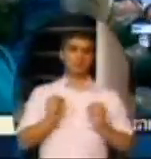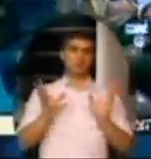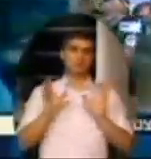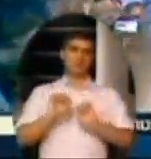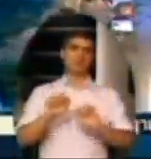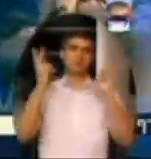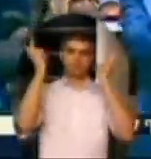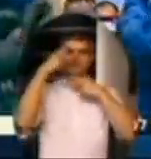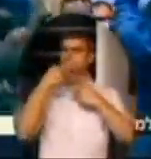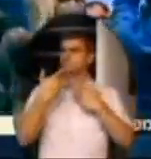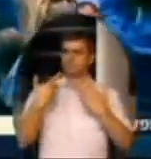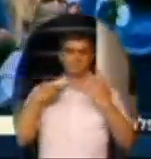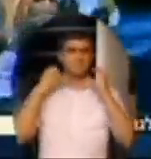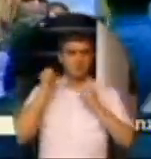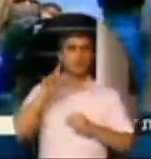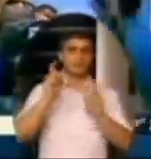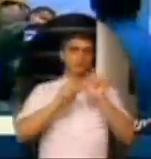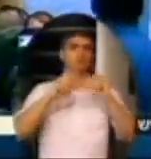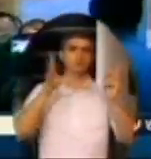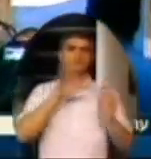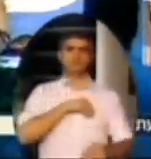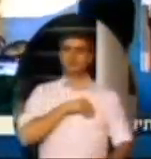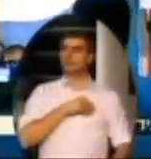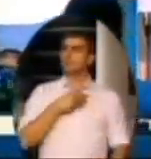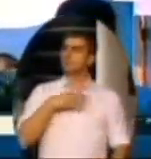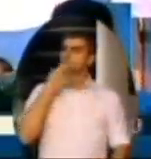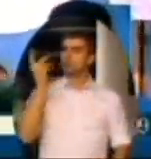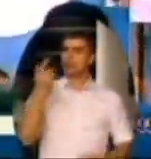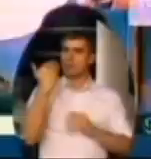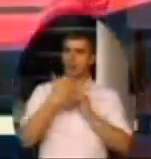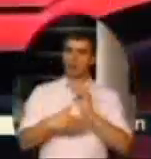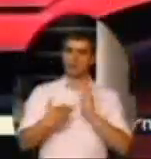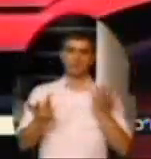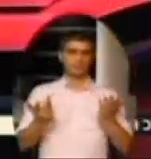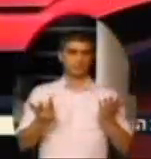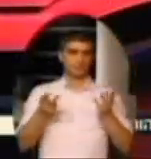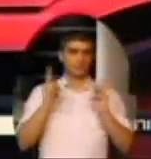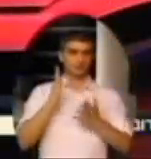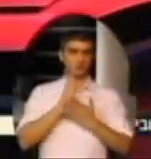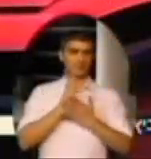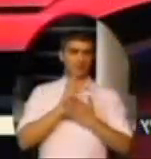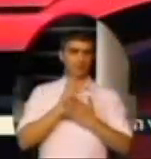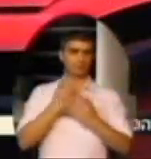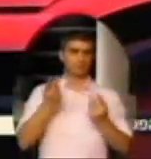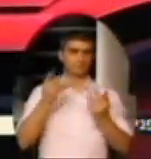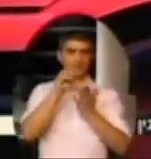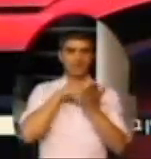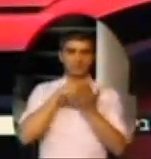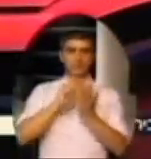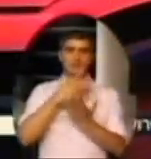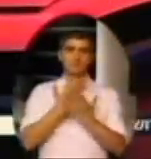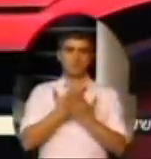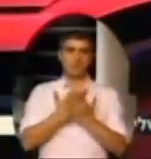ה אין ספק שגם אחים לא עכשיו אני אשאל אותך שאלה אחרונה לסיום יש כבר דילים יש כבר רשימות